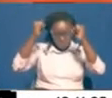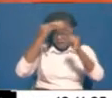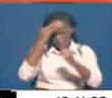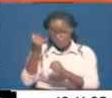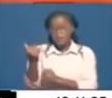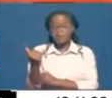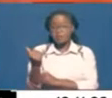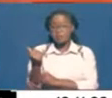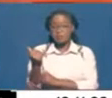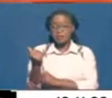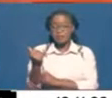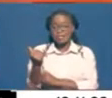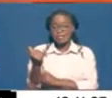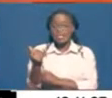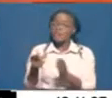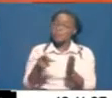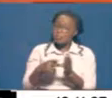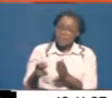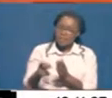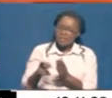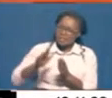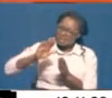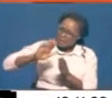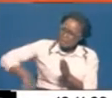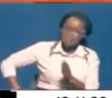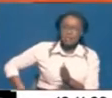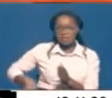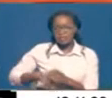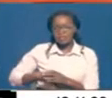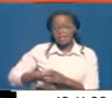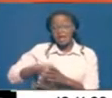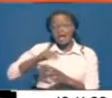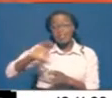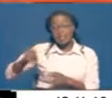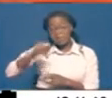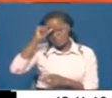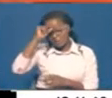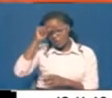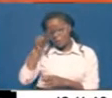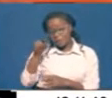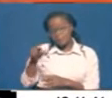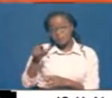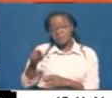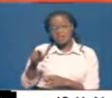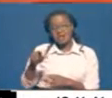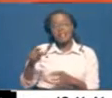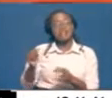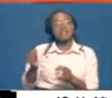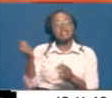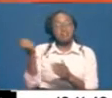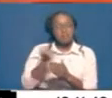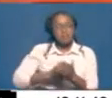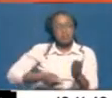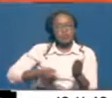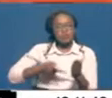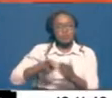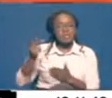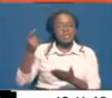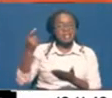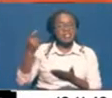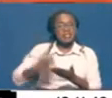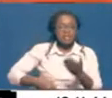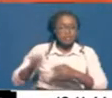kuwa kucheleweshwa kwa mshahara yao na hatua ya serikali ya kaunti hiyo ya kutowasilisha matozo yao ya kila mwezi kwa